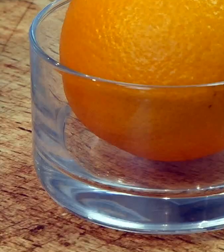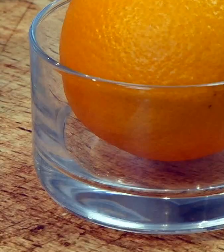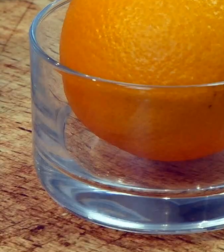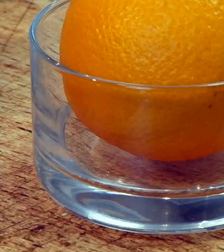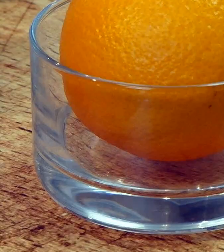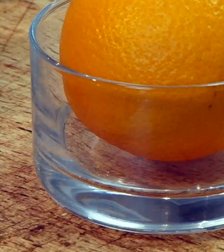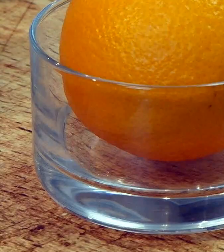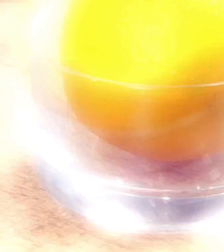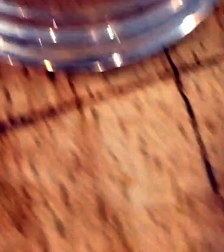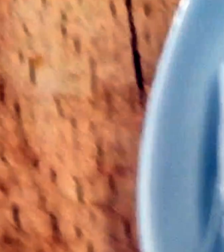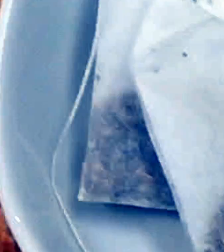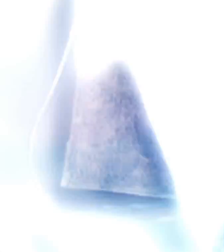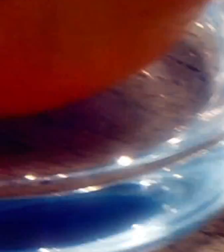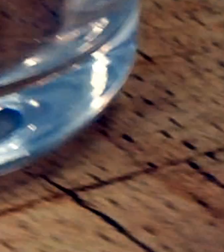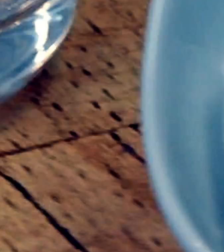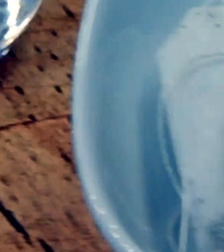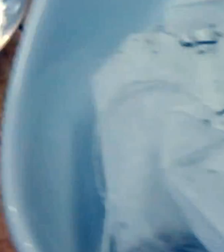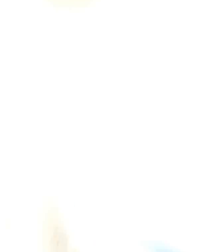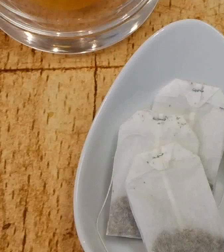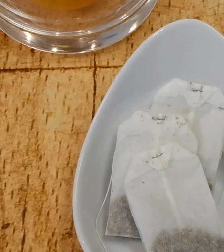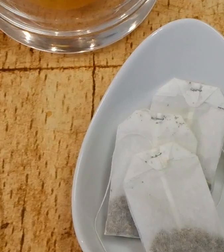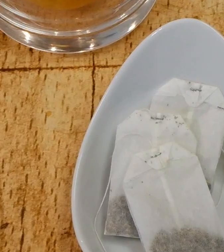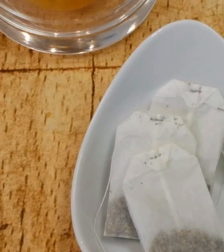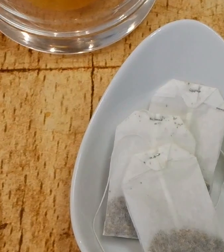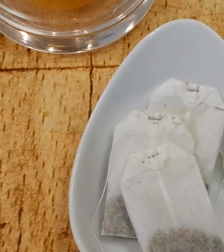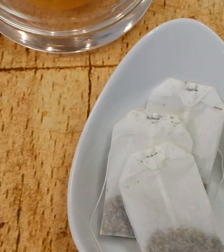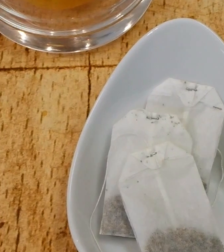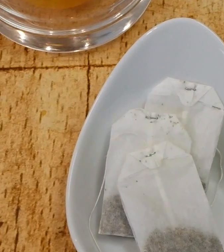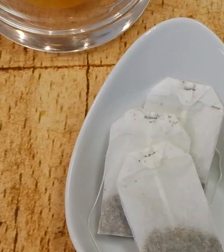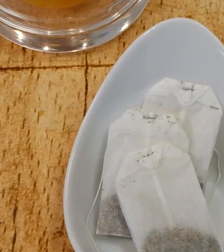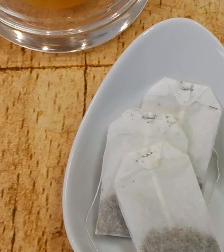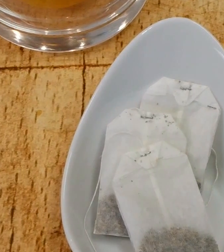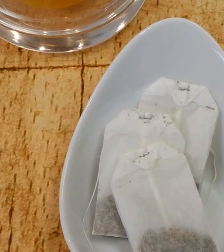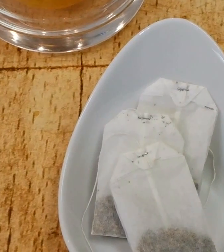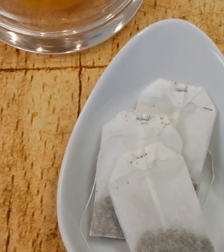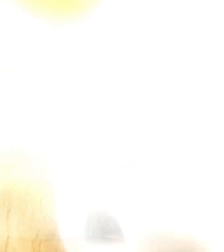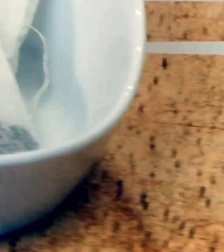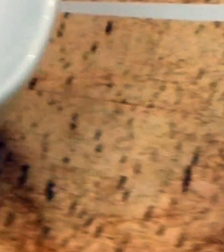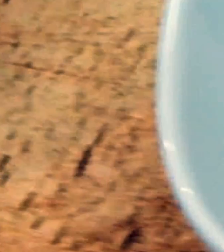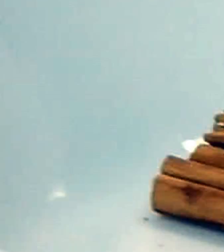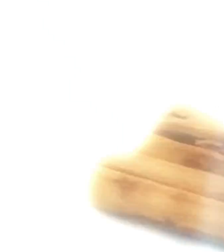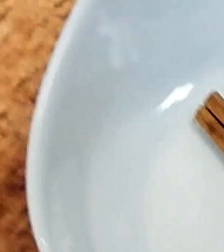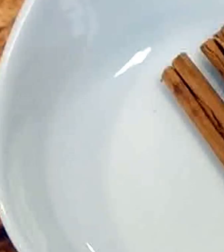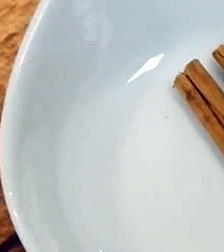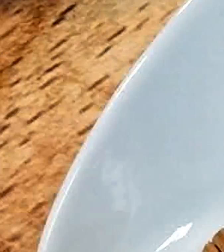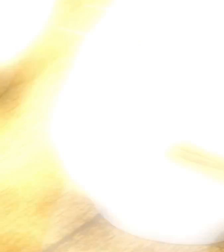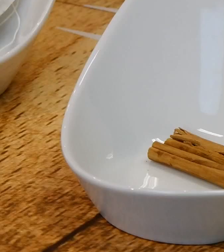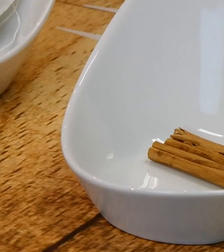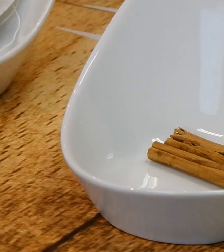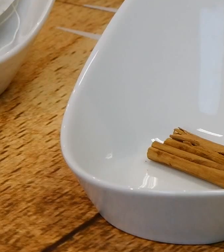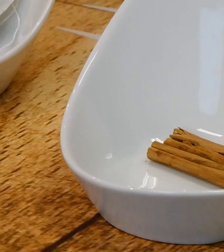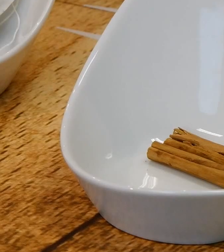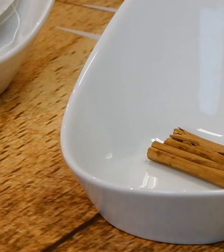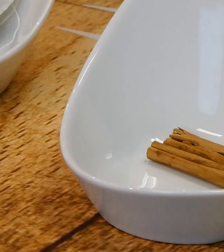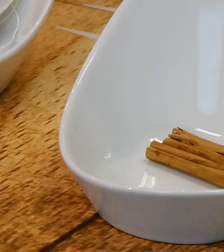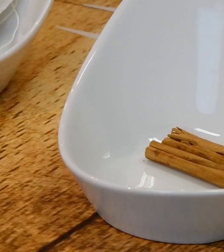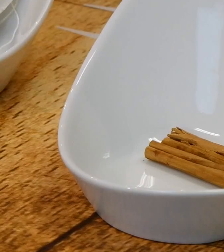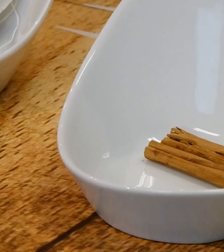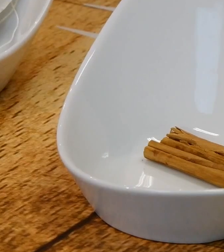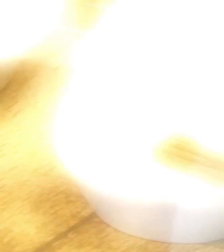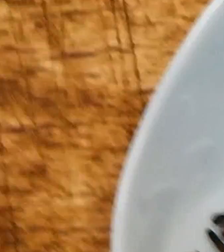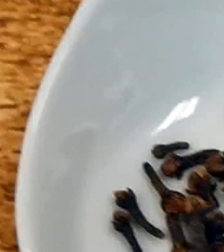un'arancia due bustine di tisana al biancospino due stecche di cannella